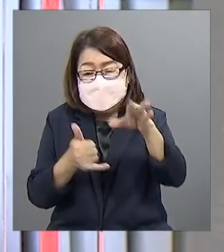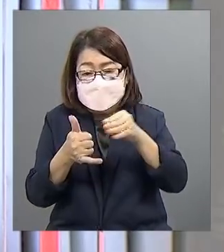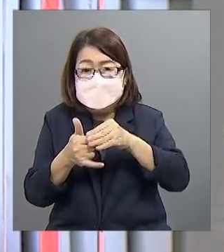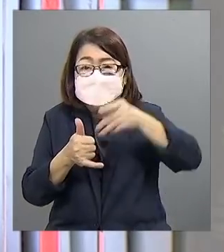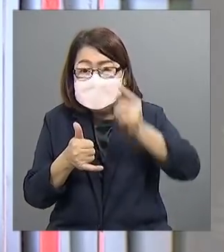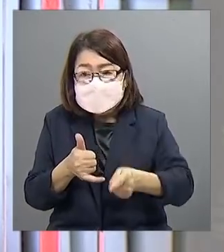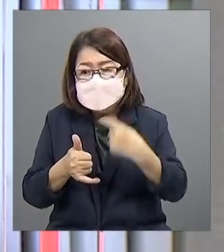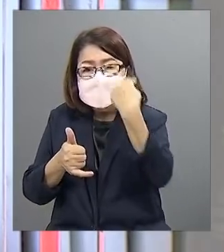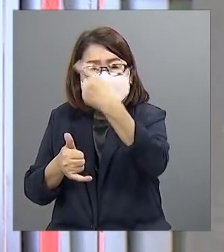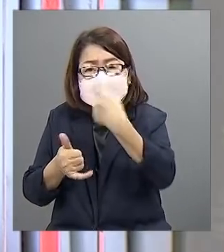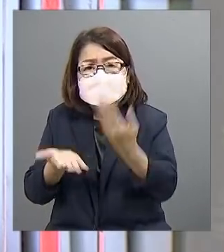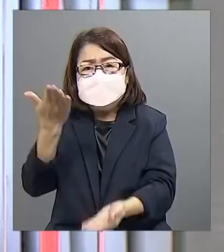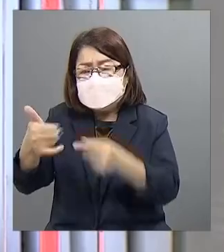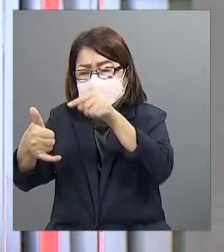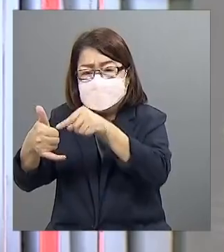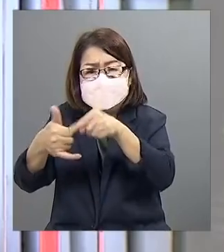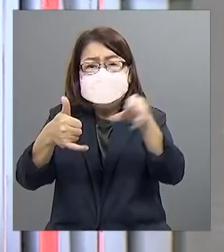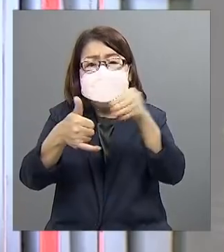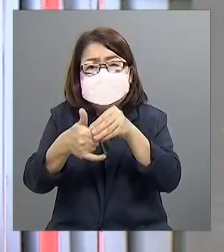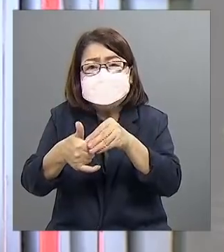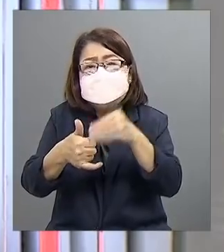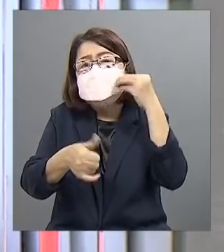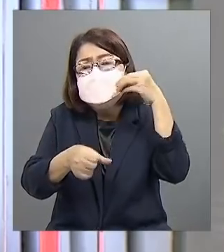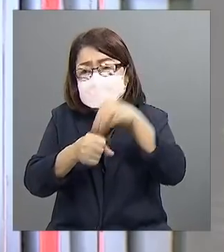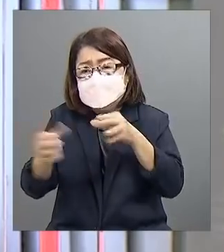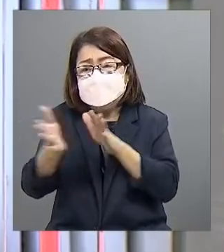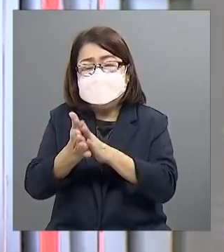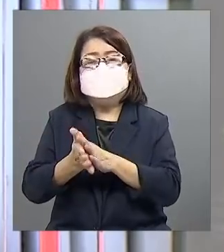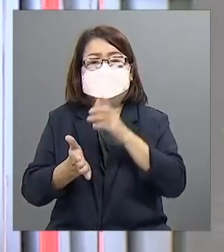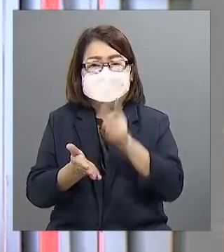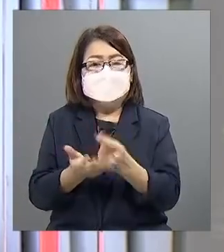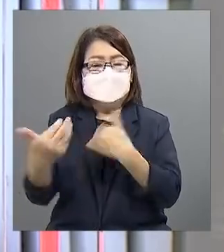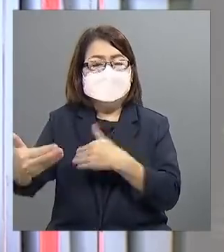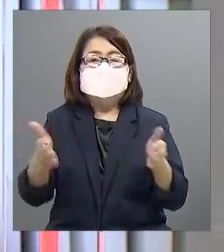ก็จะได้มีเครื่องไม้เครื่องมือนะตามชื่อเลยครับเราจะได้รอดตายจากกล่องที่เราจัดเอาไว้นะครับ